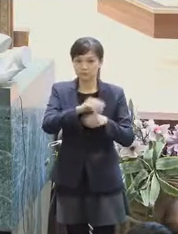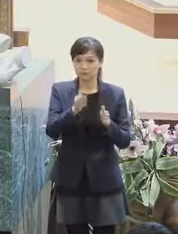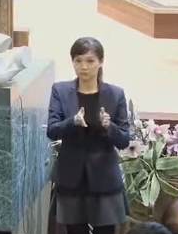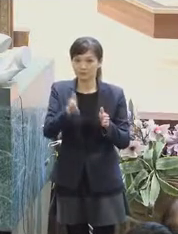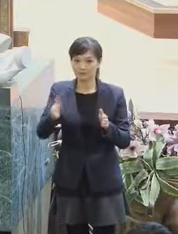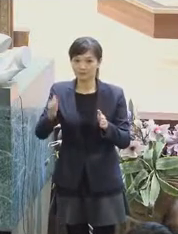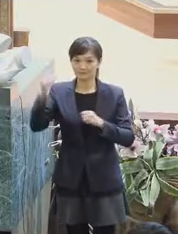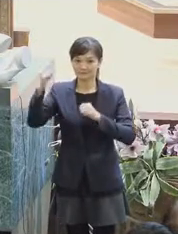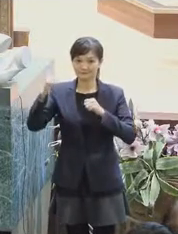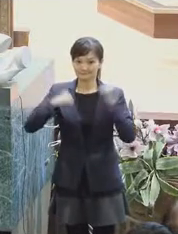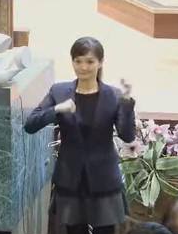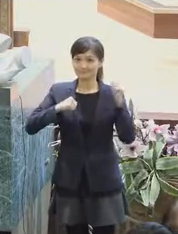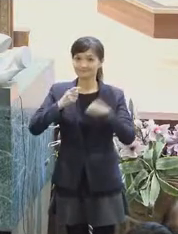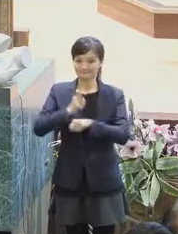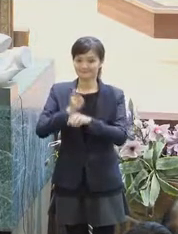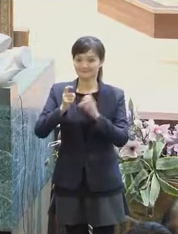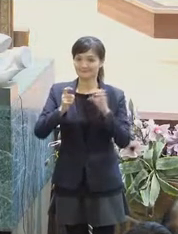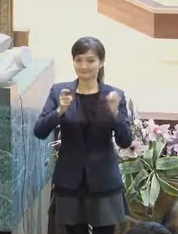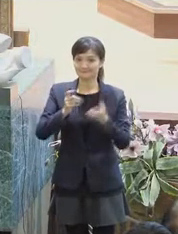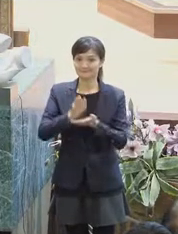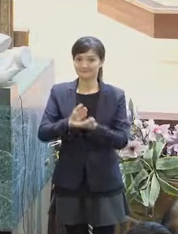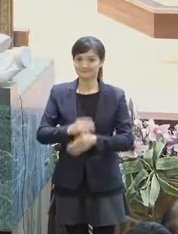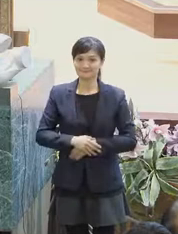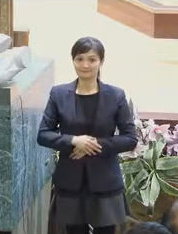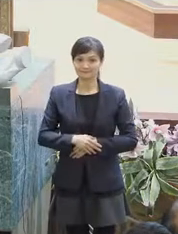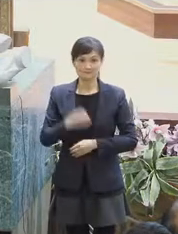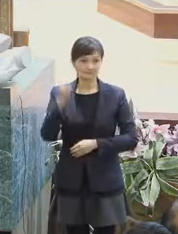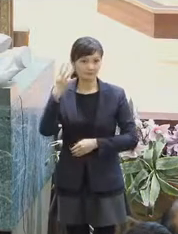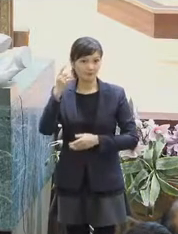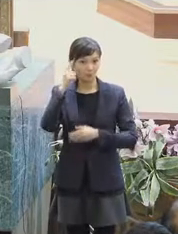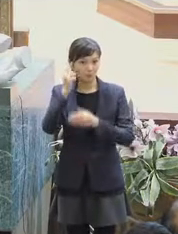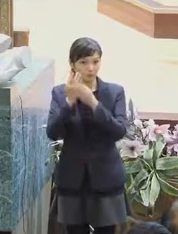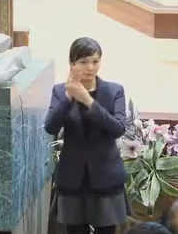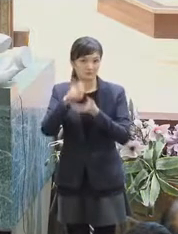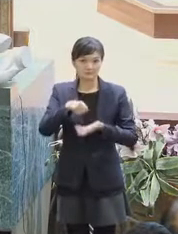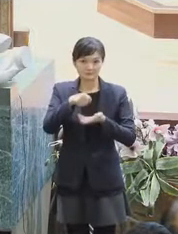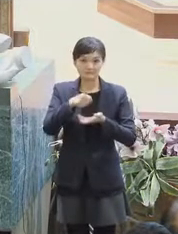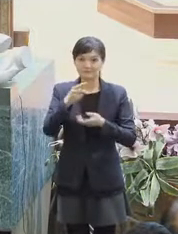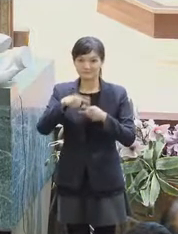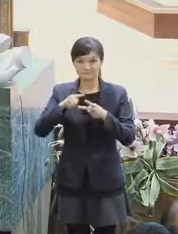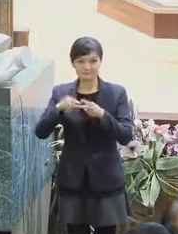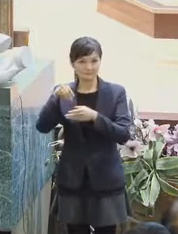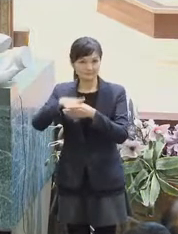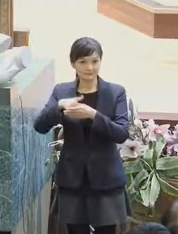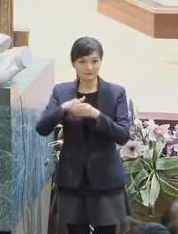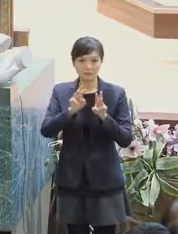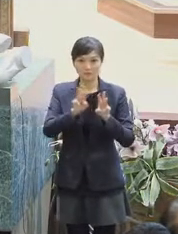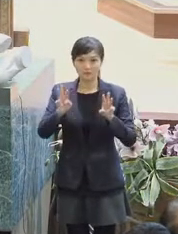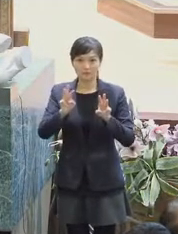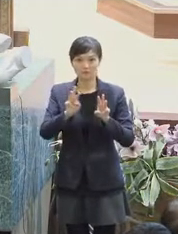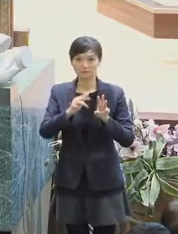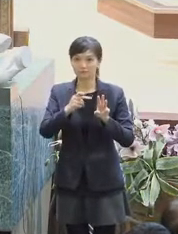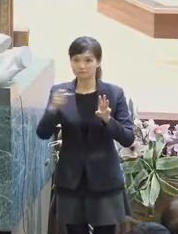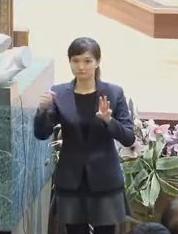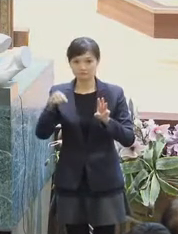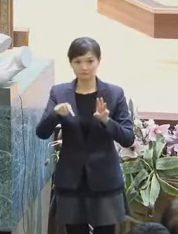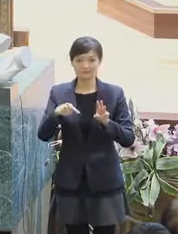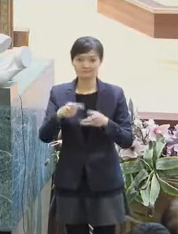今天的早上10点。那新的提案跟投票连结，请扫相对应的 QR